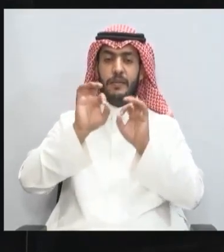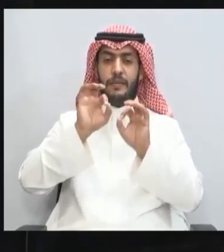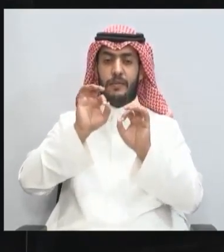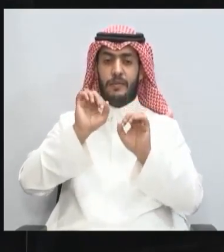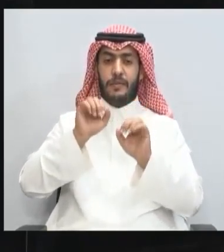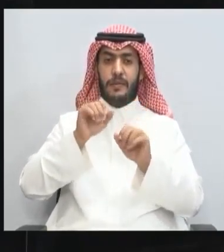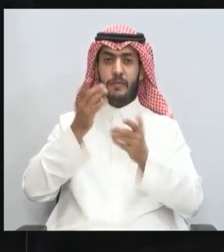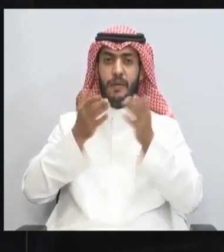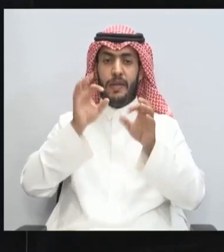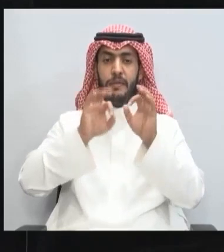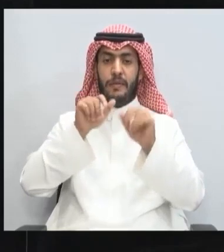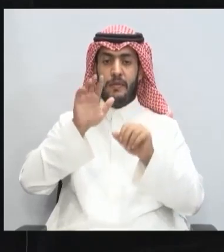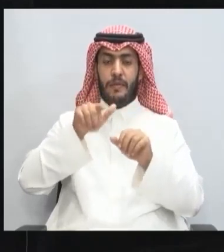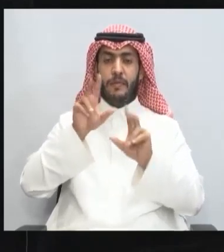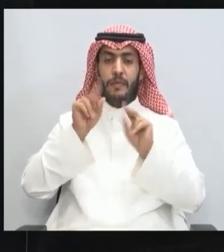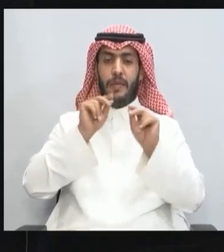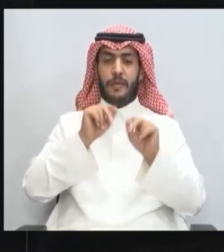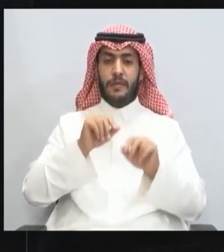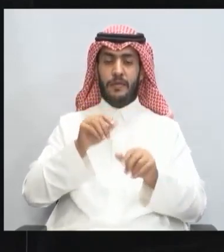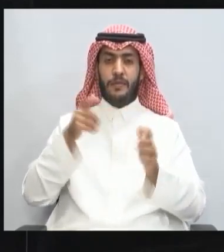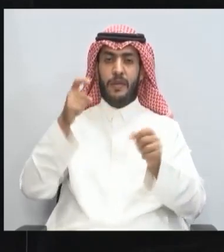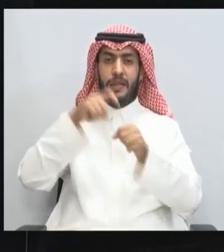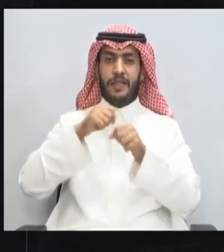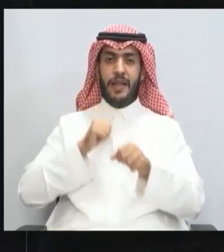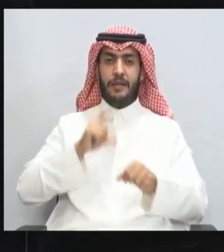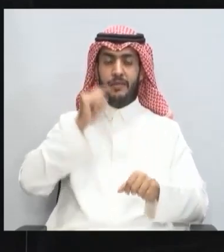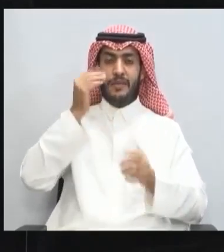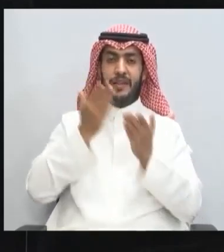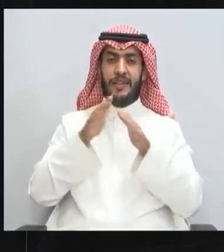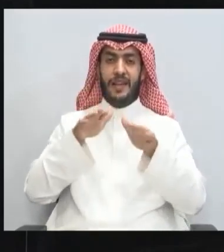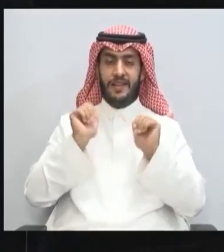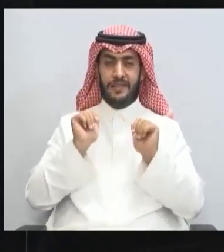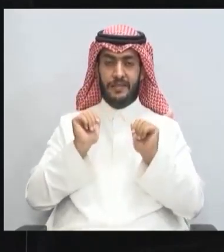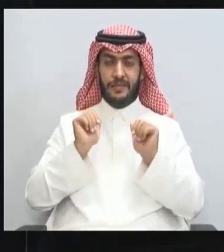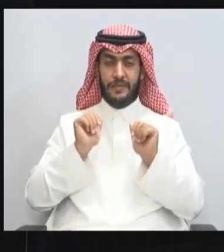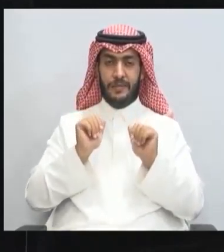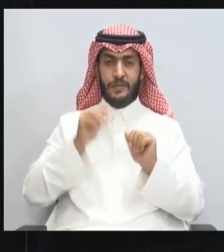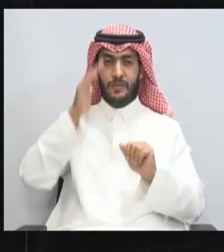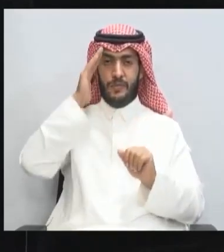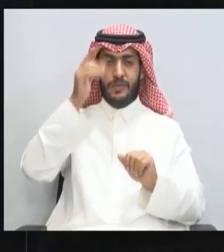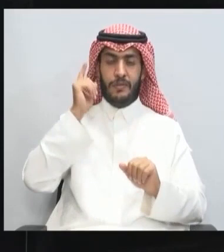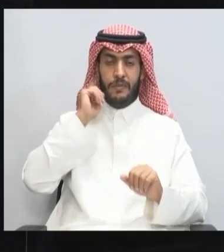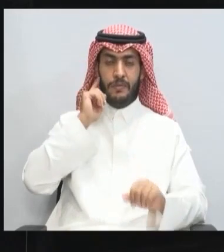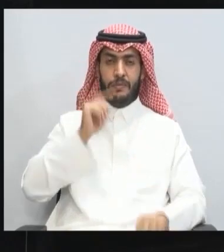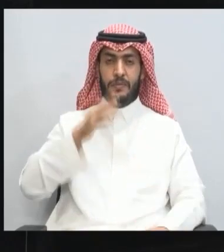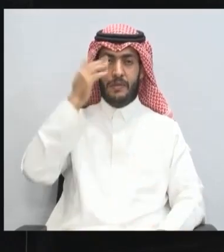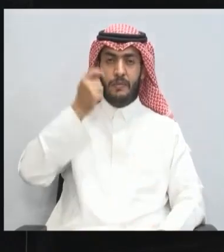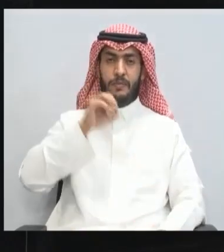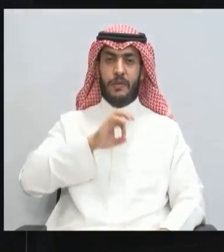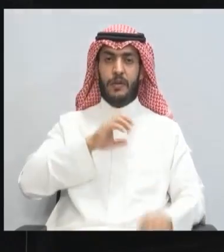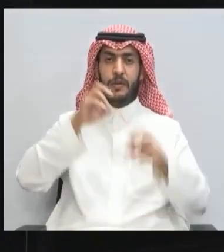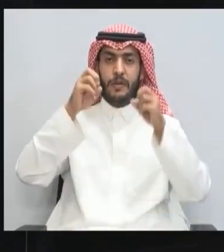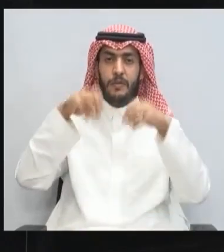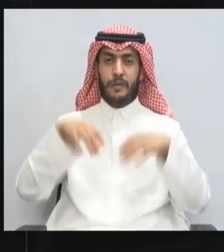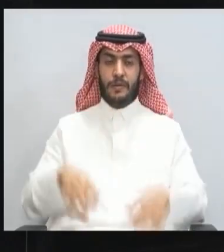المعادله الكيميائيه التي تمثله الى هنا طلابي نصل الى نهايه درسنا لهذا اليوم شكرا لكم لحسن استماعكم والسلام عليكم